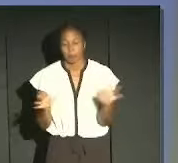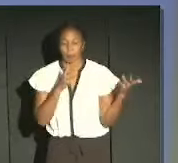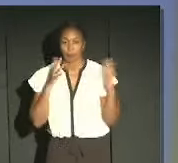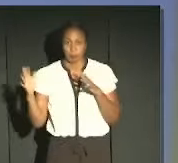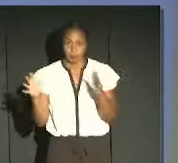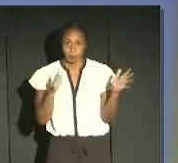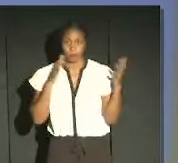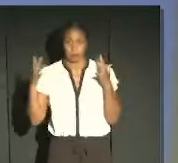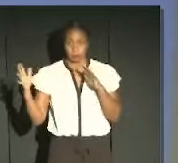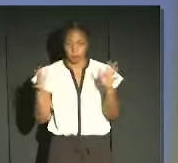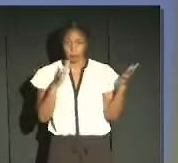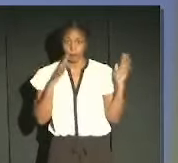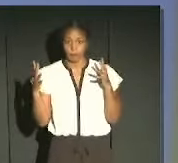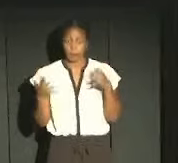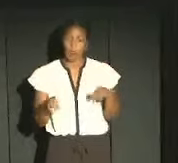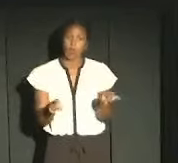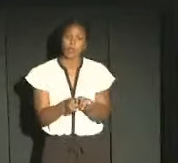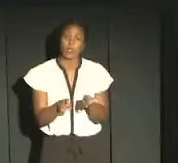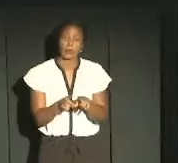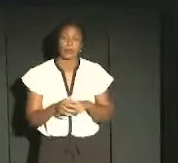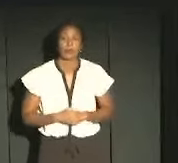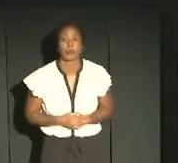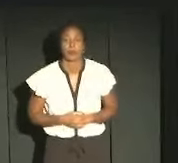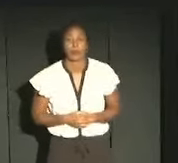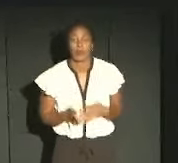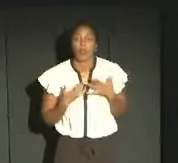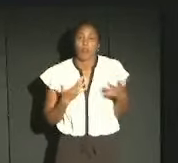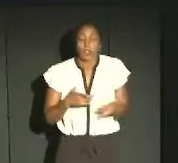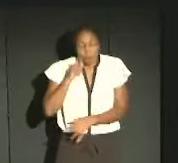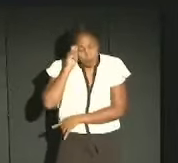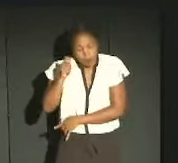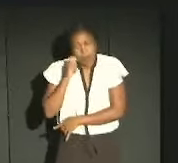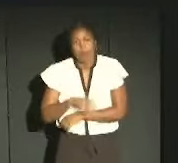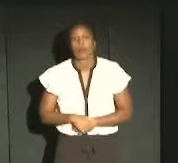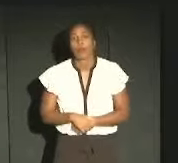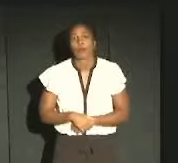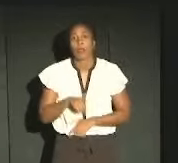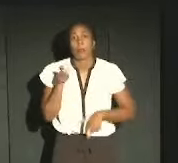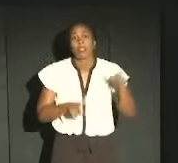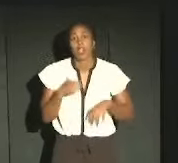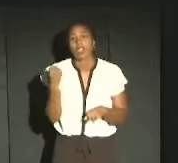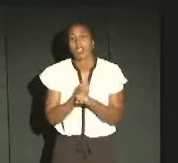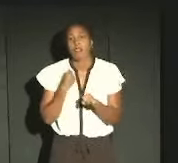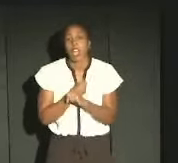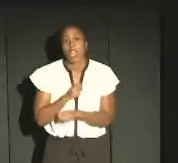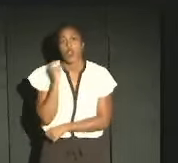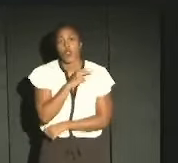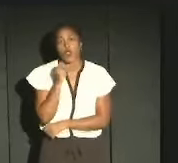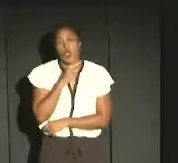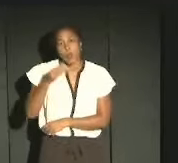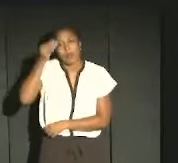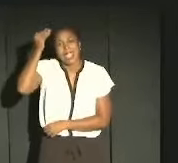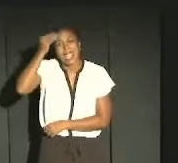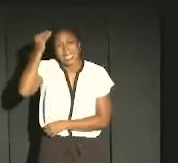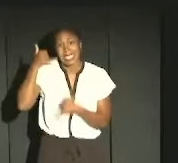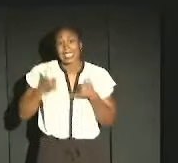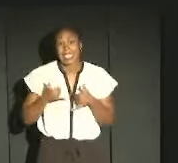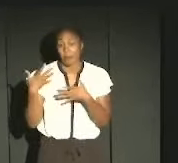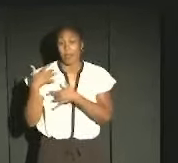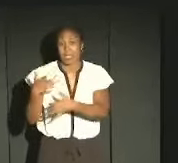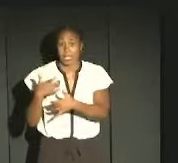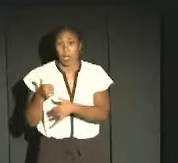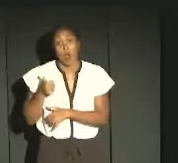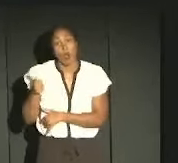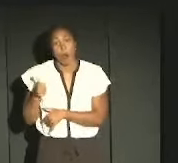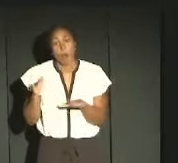pas de même que je veux saluer le personnel des urgences psychiatriques de Martinique qui exerçait leur